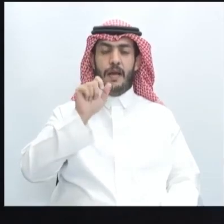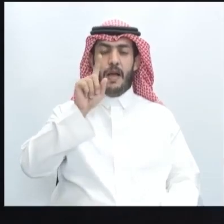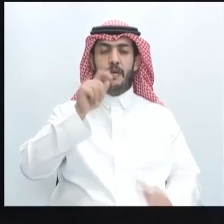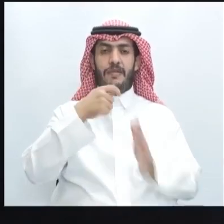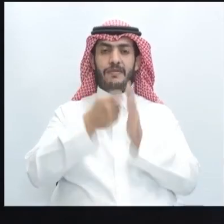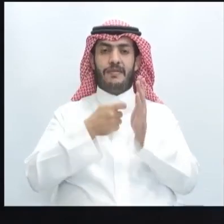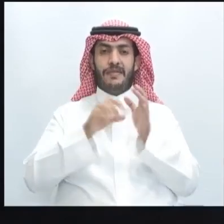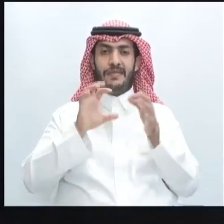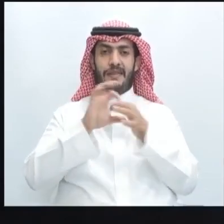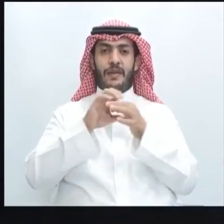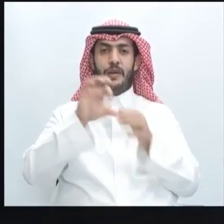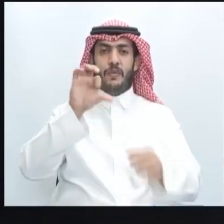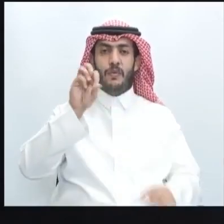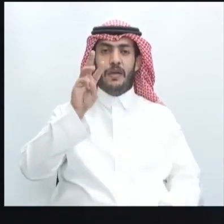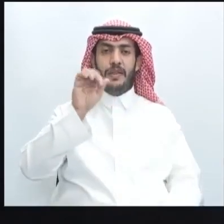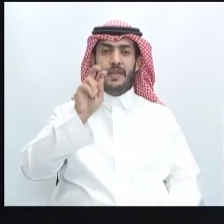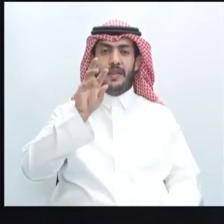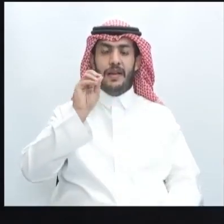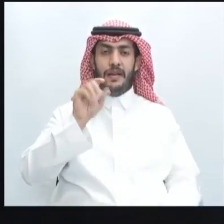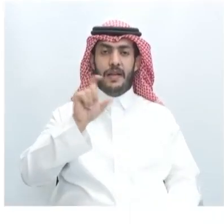في عهد النبي صلى الله عليه وسلم